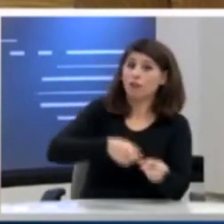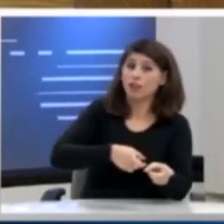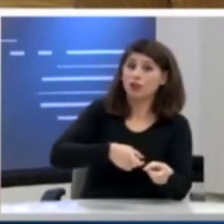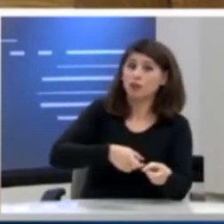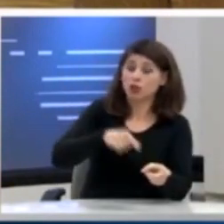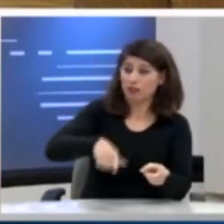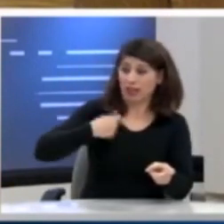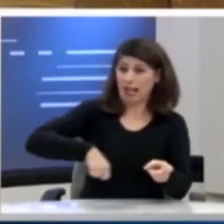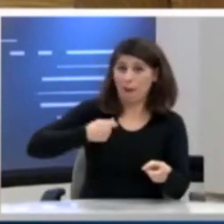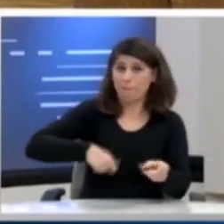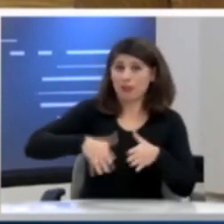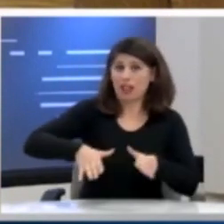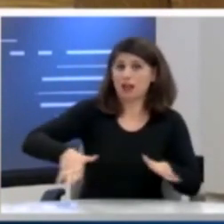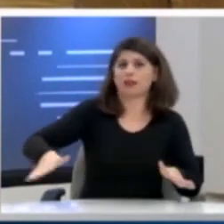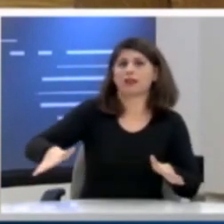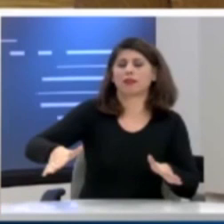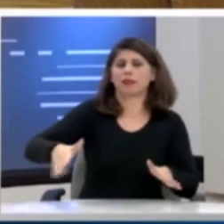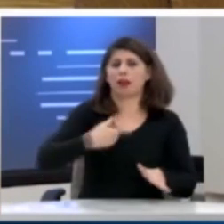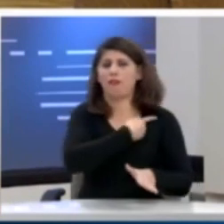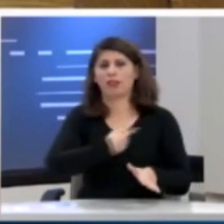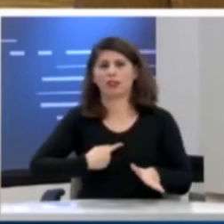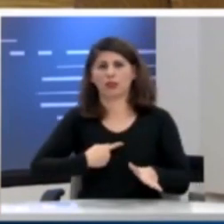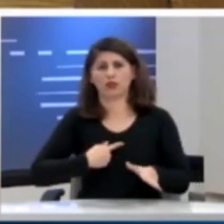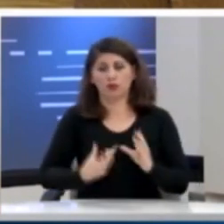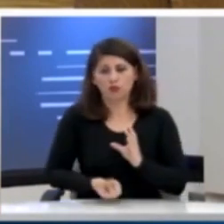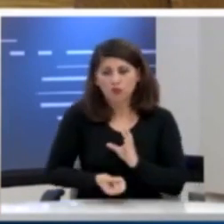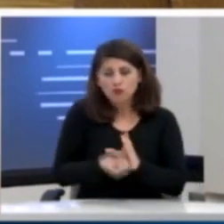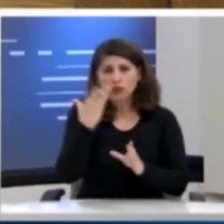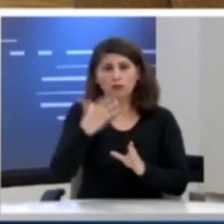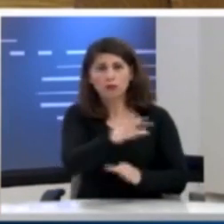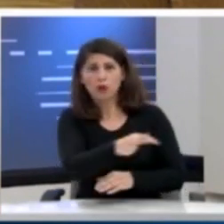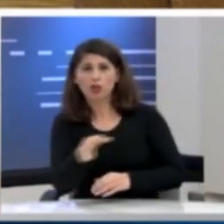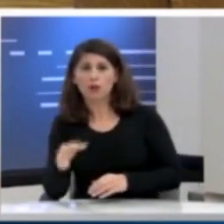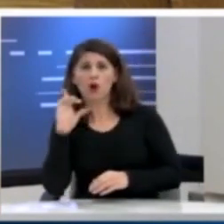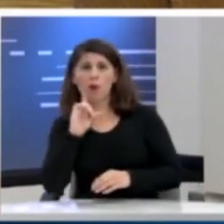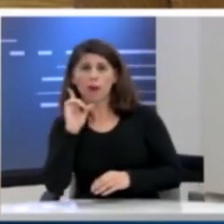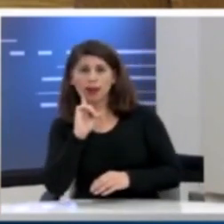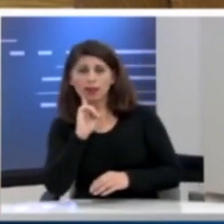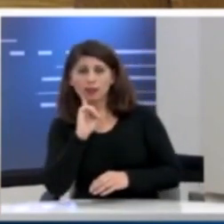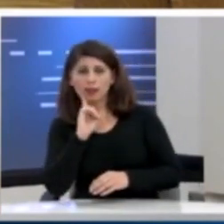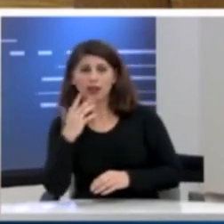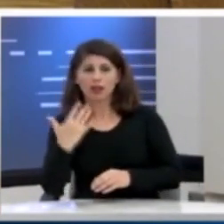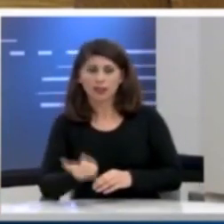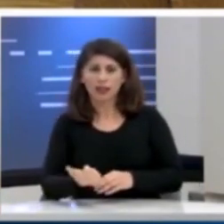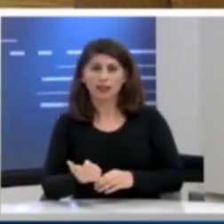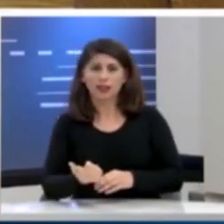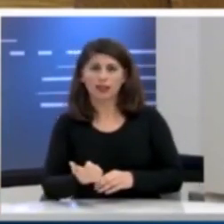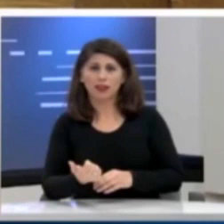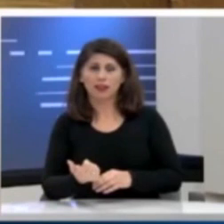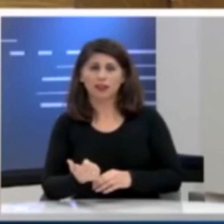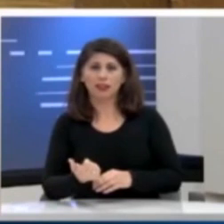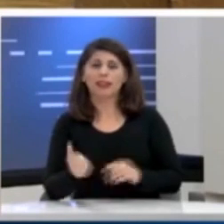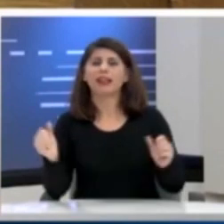εκβιασμούς αυτής της καπιταλιστικής εργοδοσίας σε νεοπροσλαμβανόμενες κοπέλες για να βάλουν στο ψυγείο,